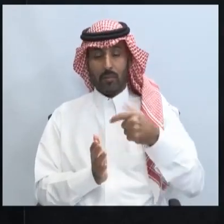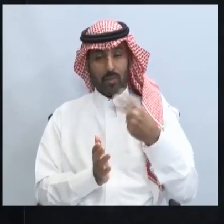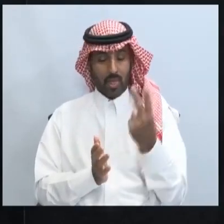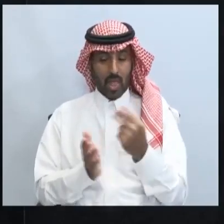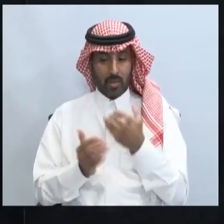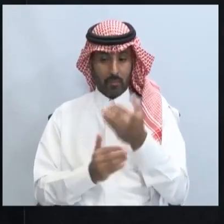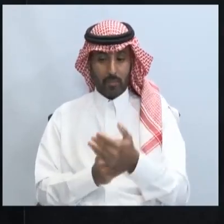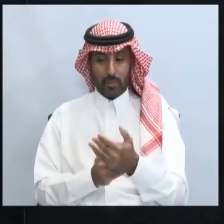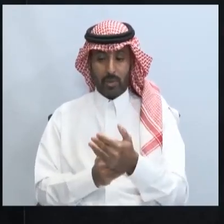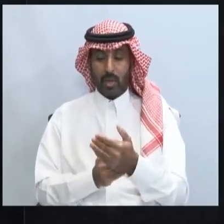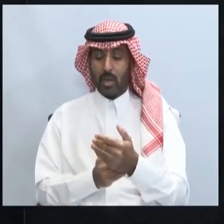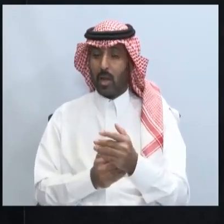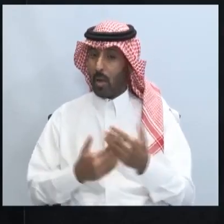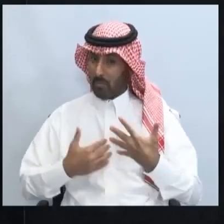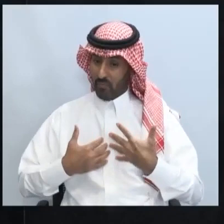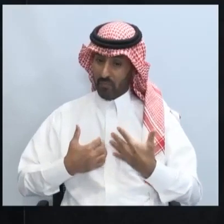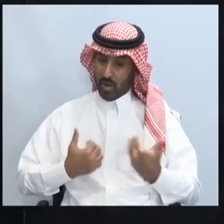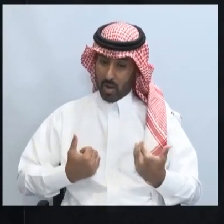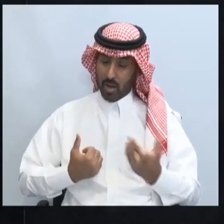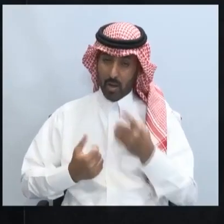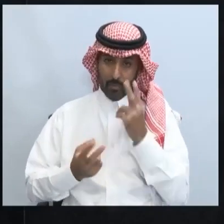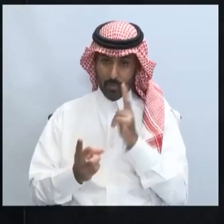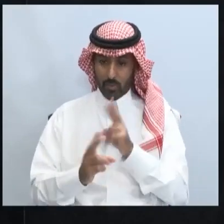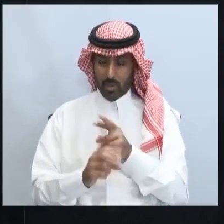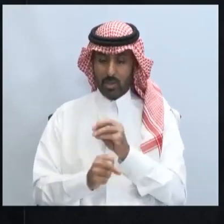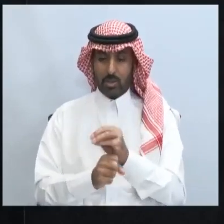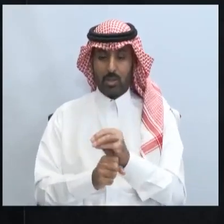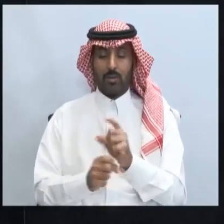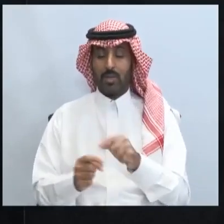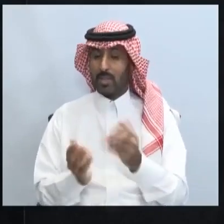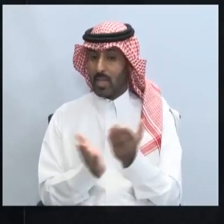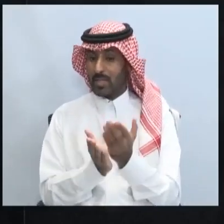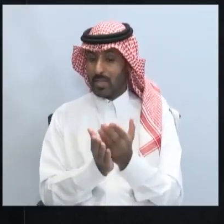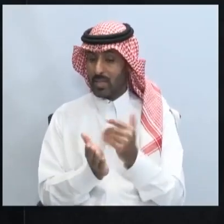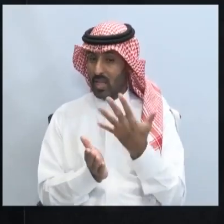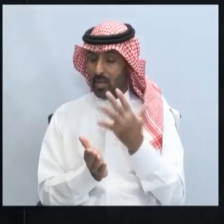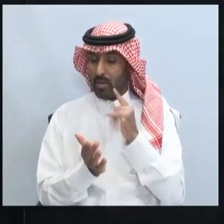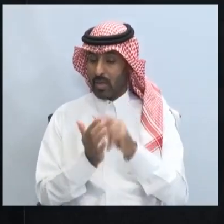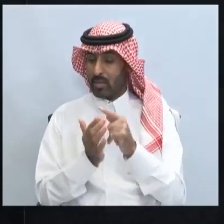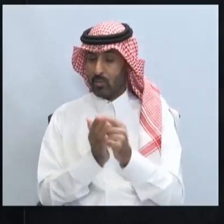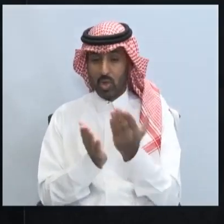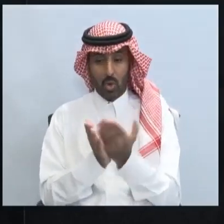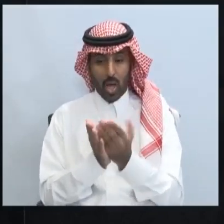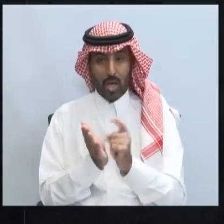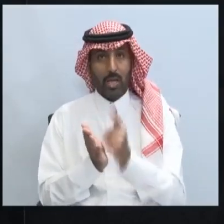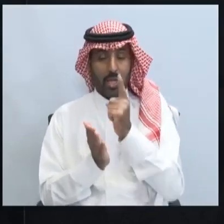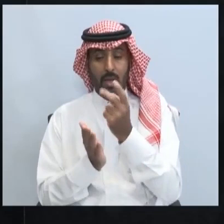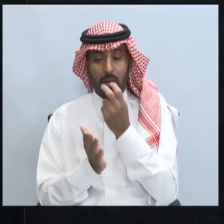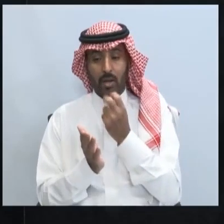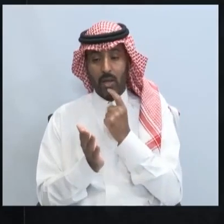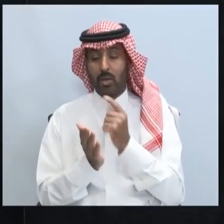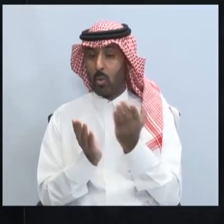الابتدائي اسعد كثيرا كثيرا بلقياكم في درس جديد من دروس ماده القران الكريم